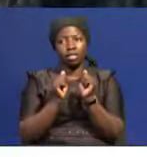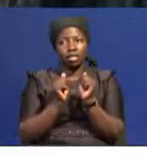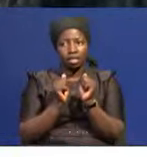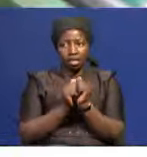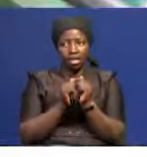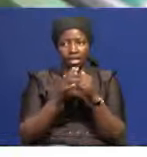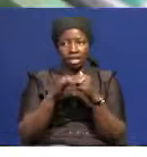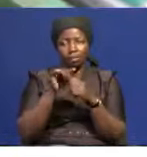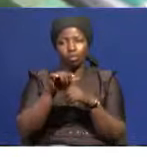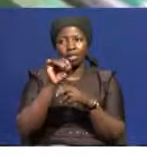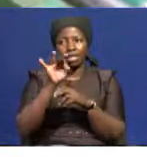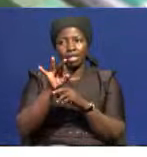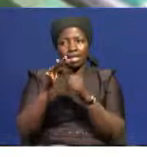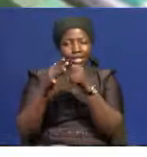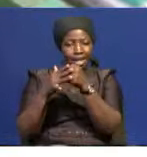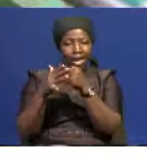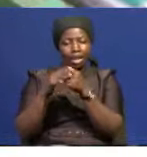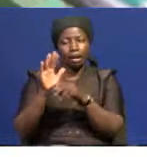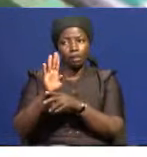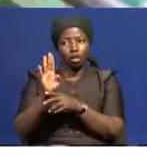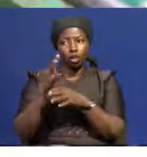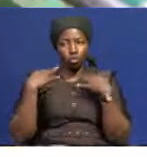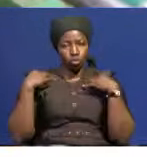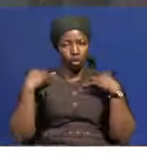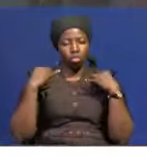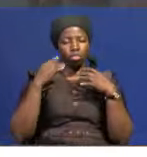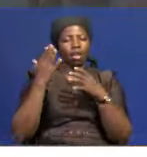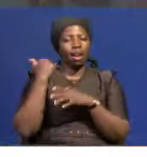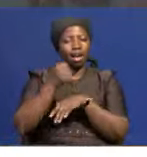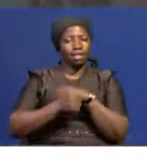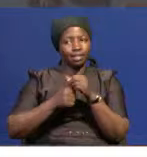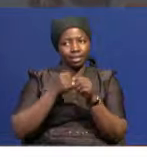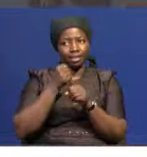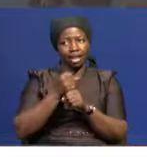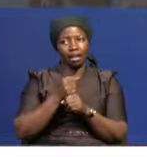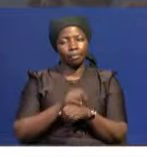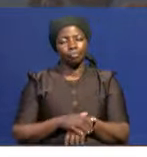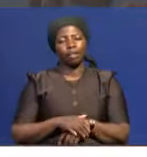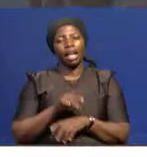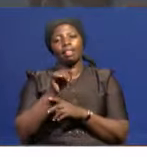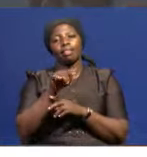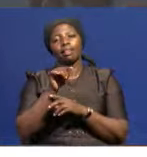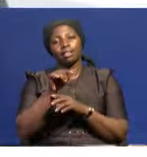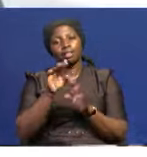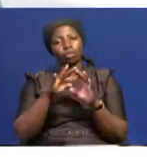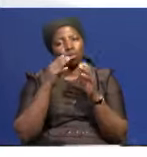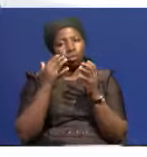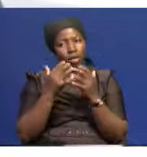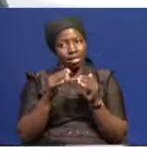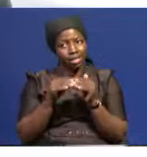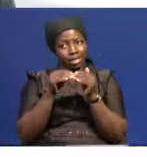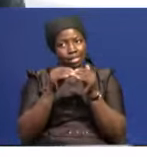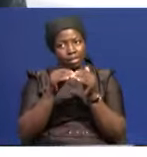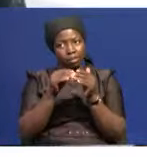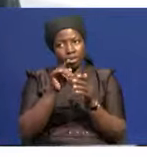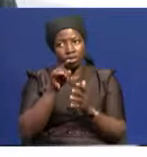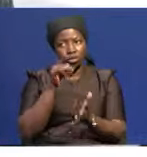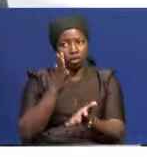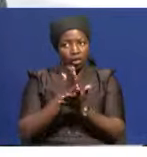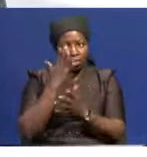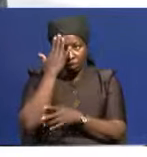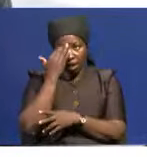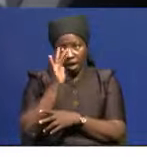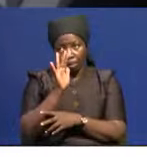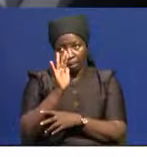19.39 mwaka jana. Uongozi wa soko la nchi hii duniani ulithibitishwa na idadi yake ya mchakato wa